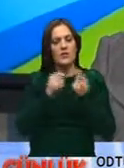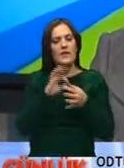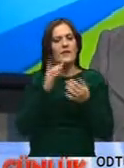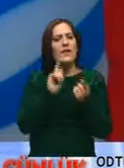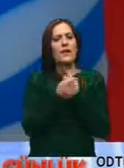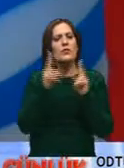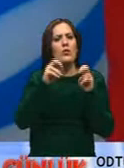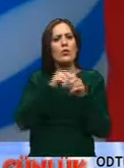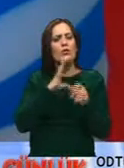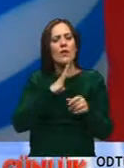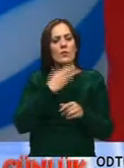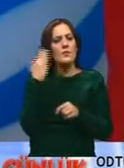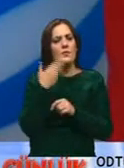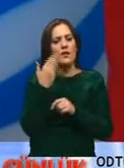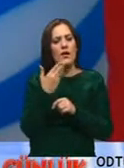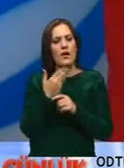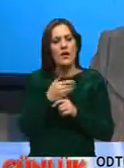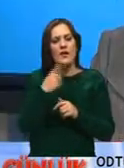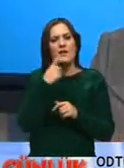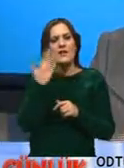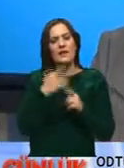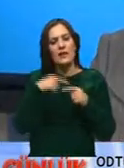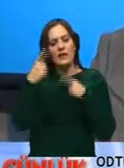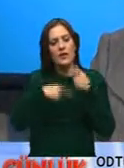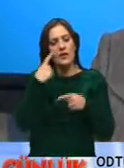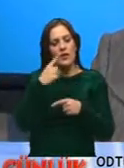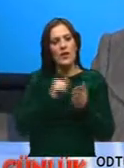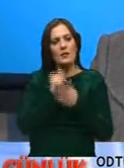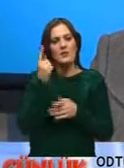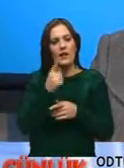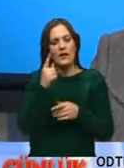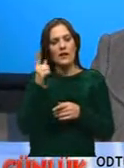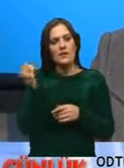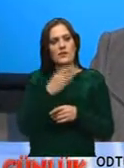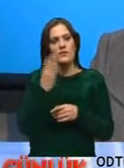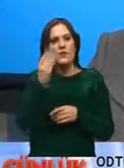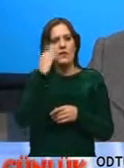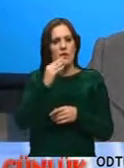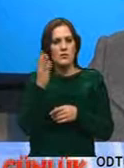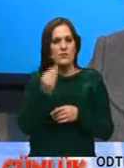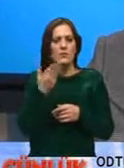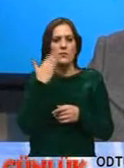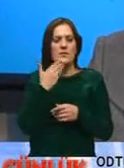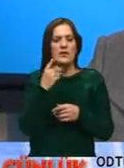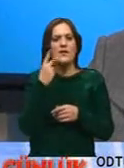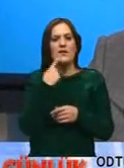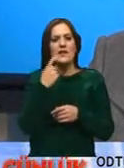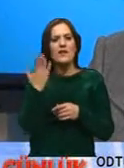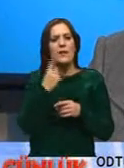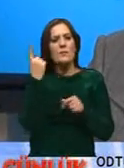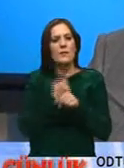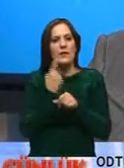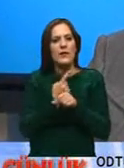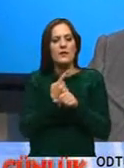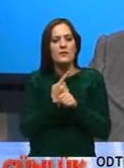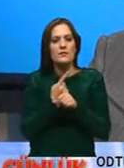temalar mesela? Yani yıllara göre hepsini tek tek saymak çok anlamsız olur ama mesela yıllardan bir tanesinde